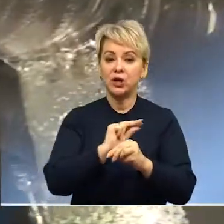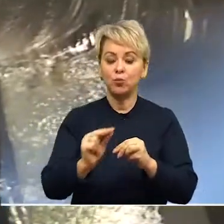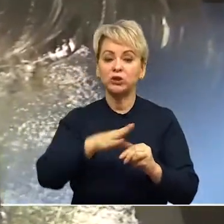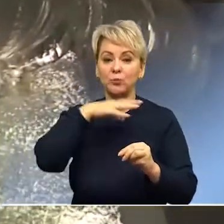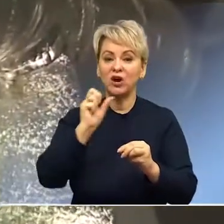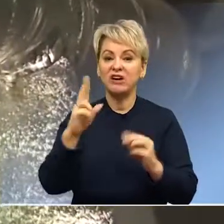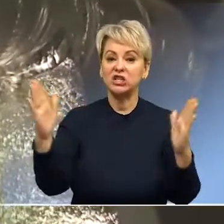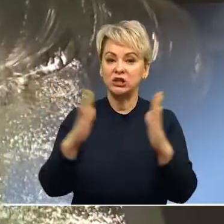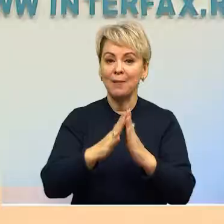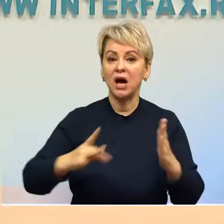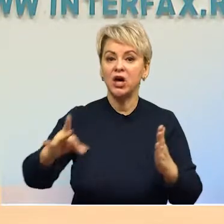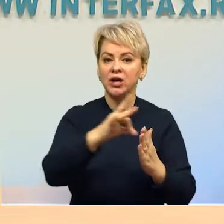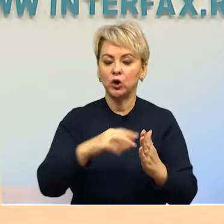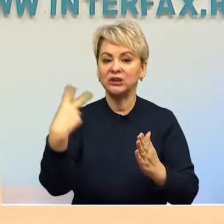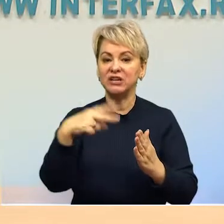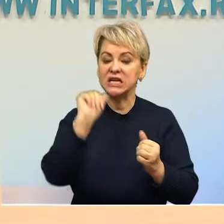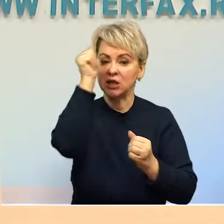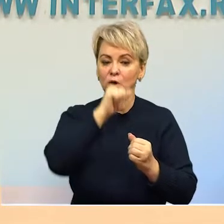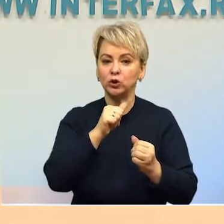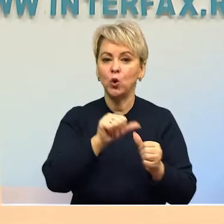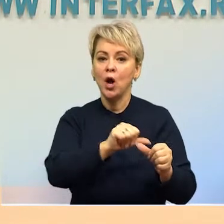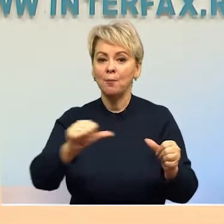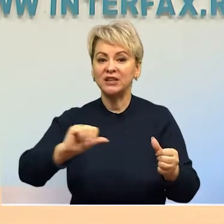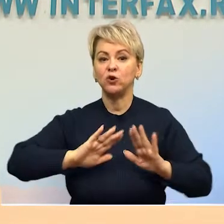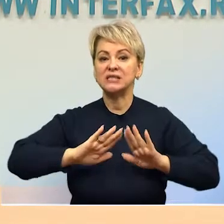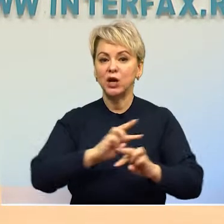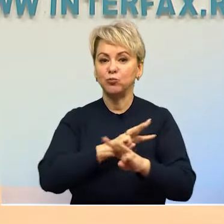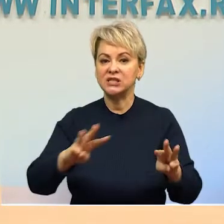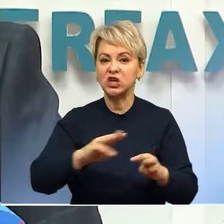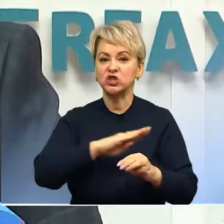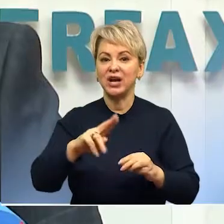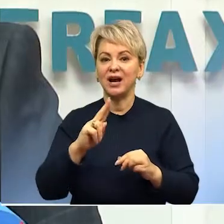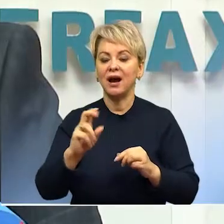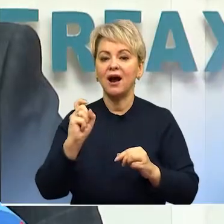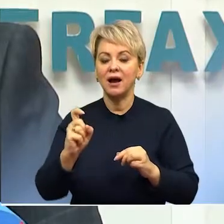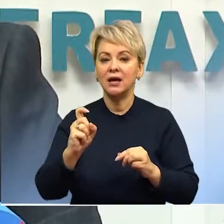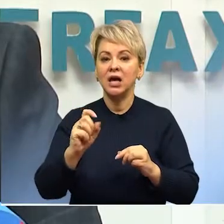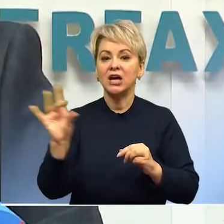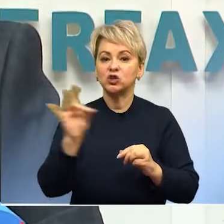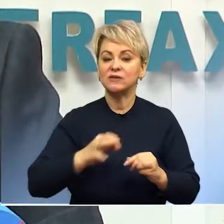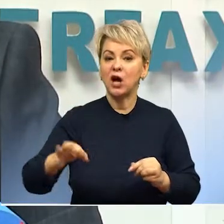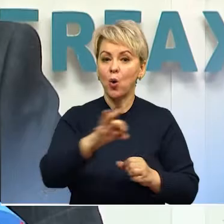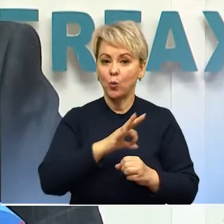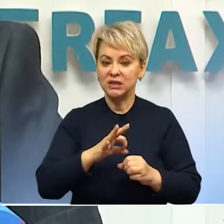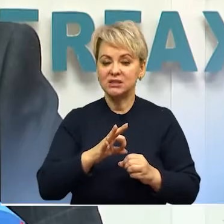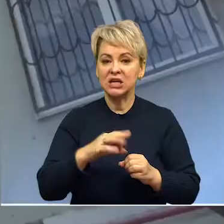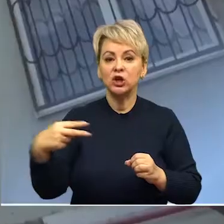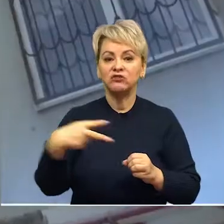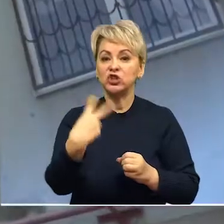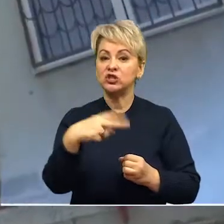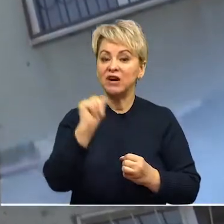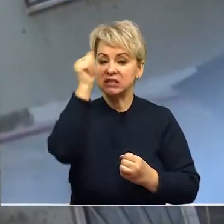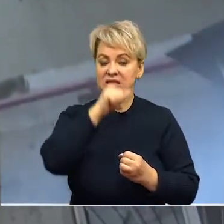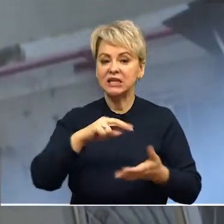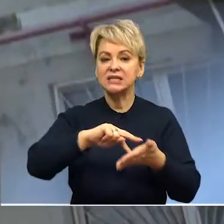ремонта в многоквартирных домах региона в 2020 году подвел заместитель министра жилищно-коммунального хозяйства Ростовской области. В